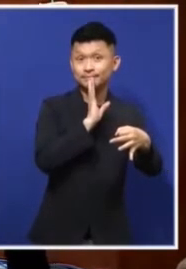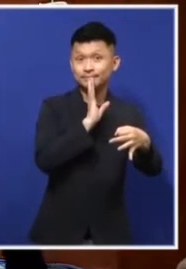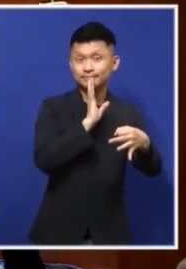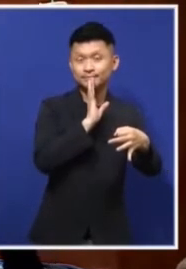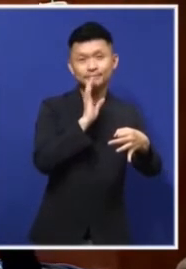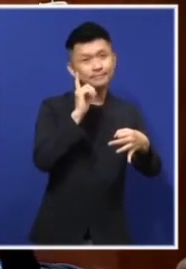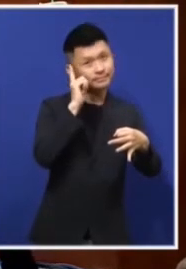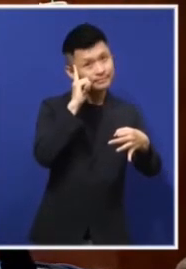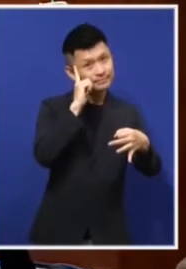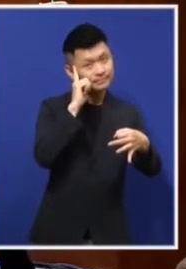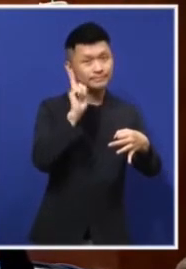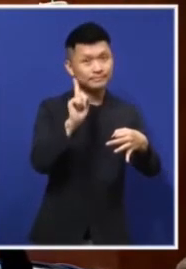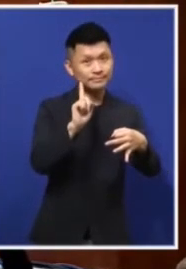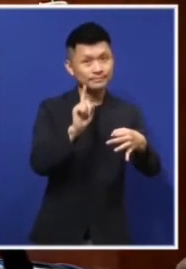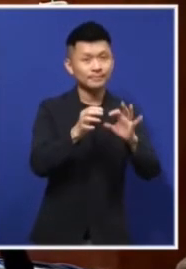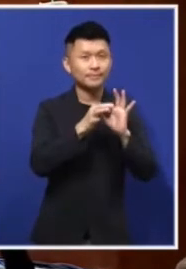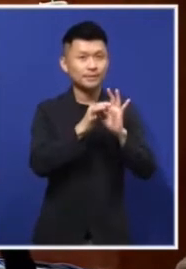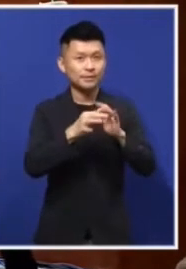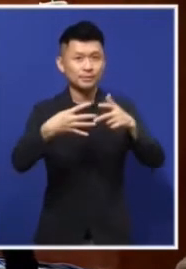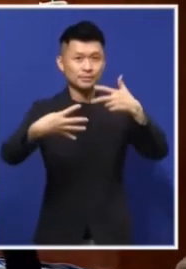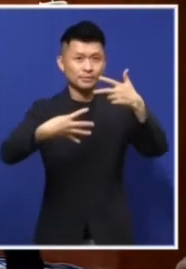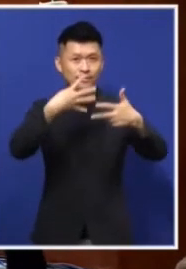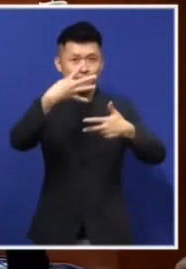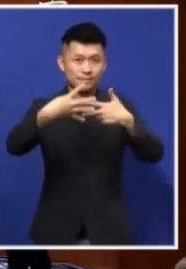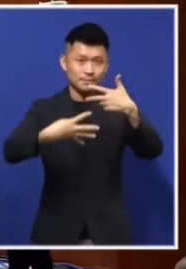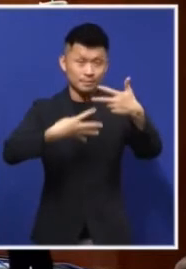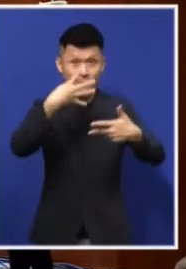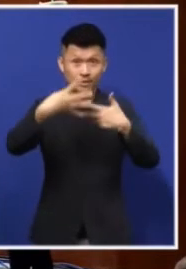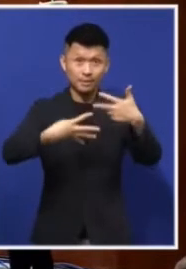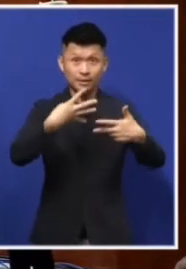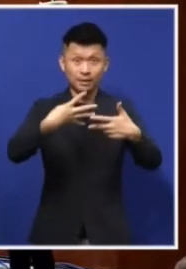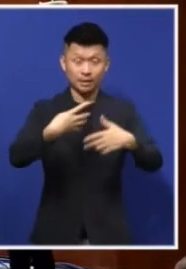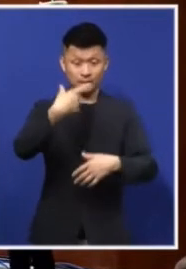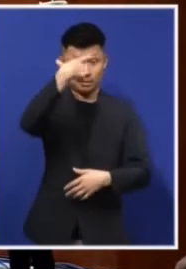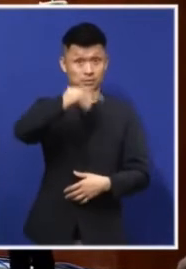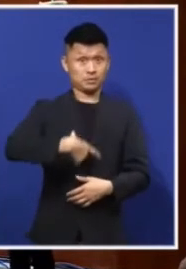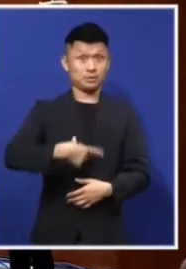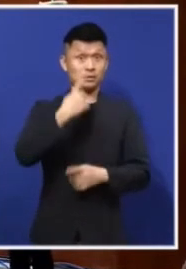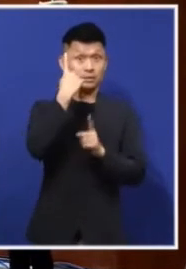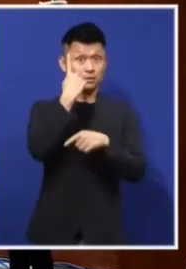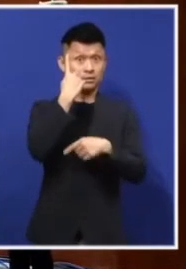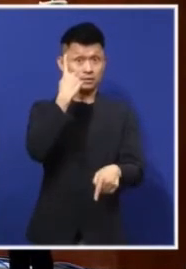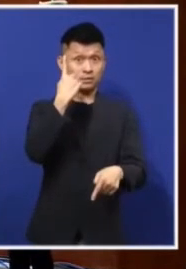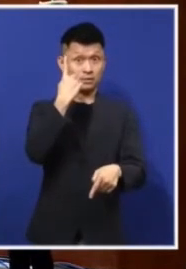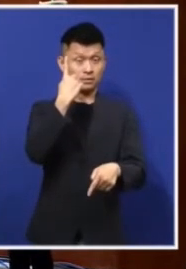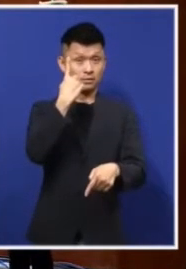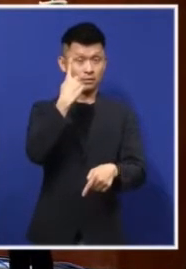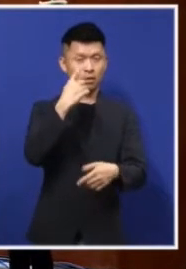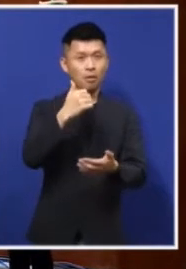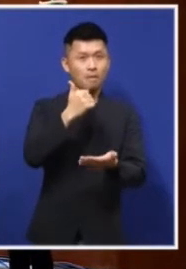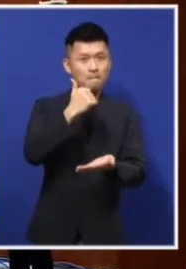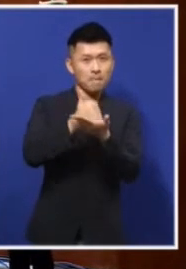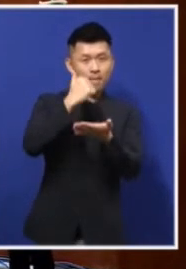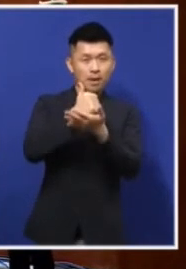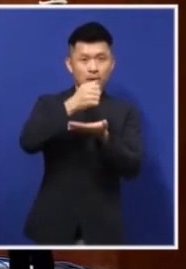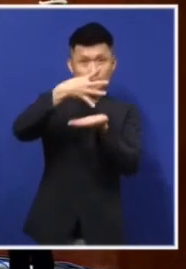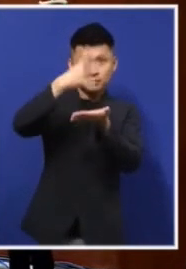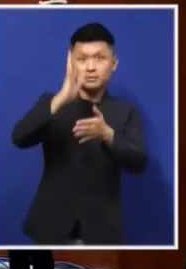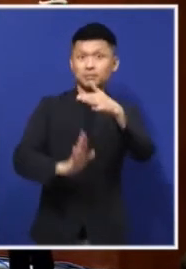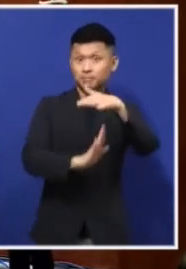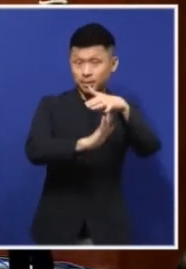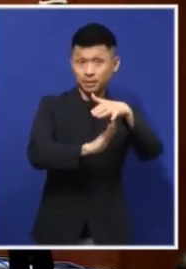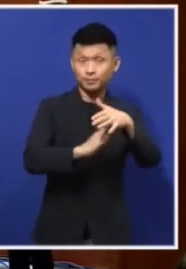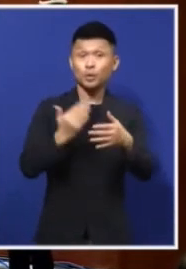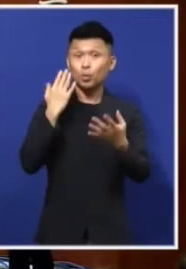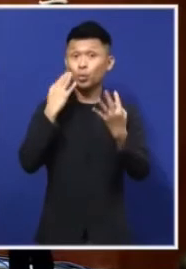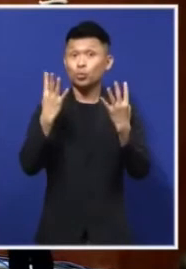可以连续4周最多抽个人一人最多抽中4次，可是如果绑定数位就